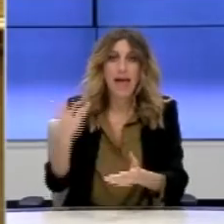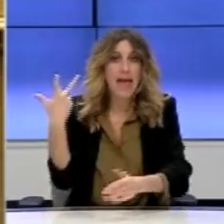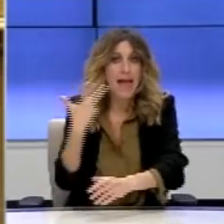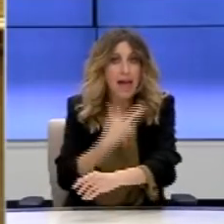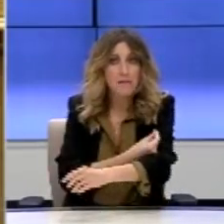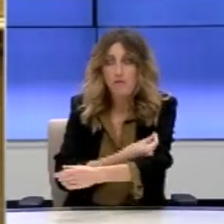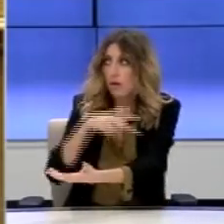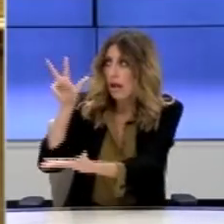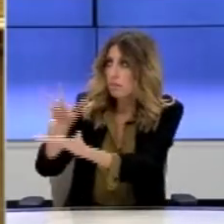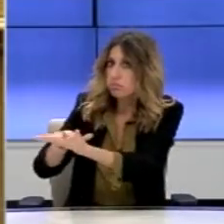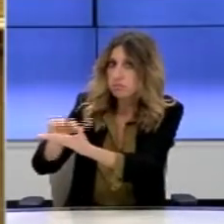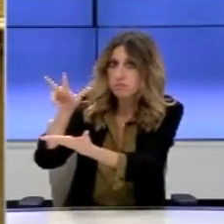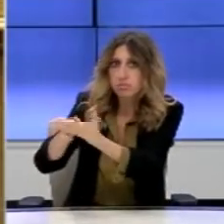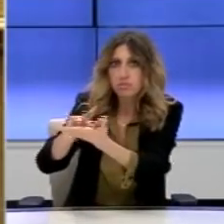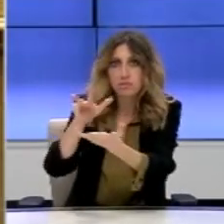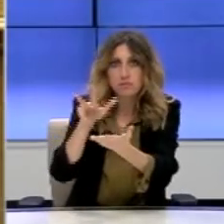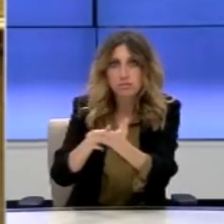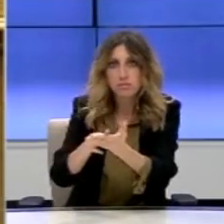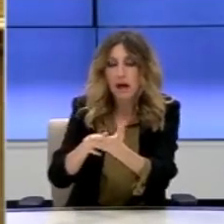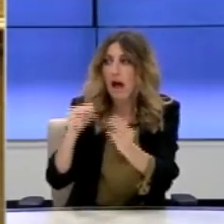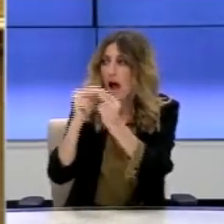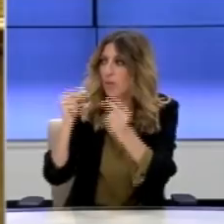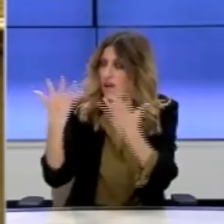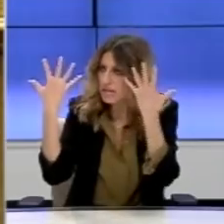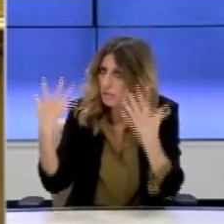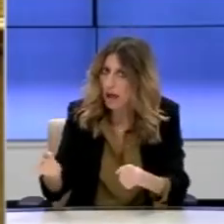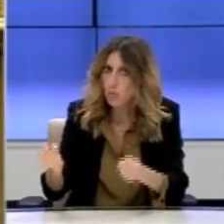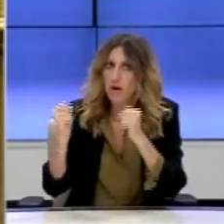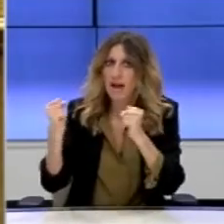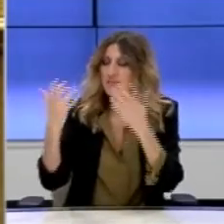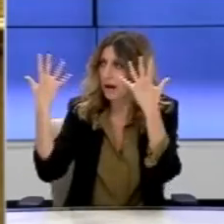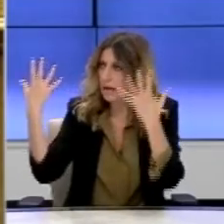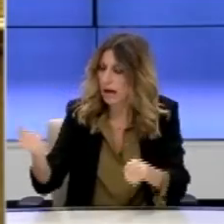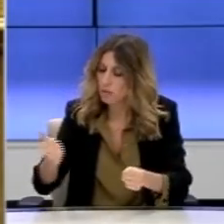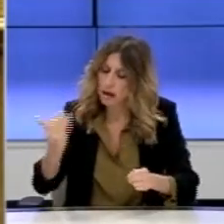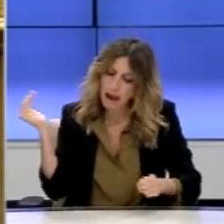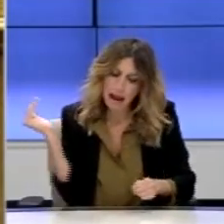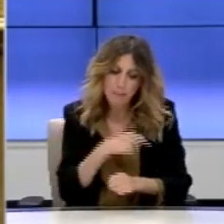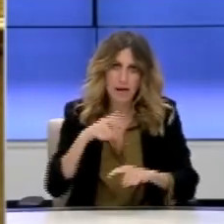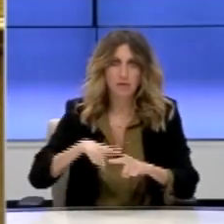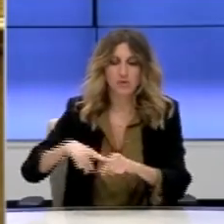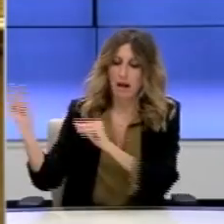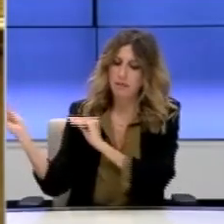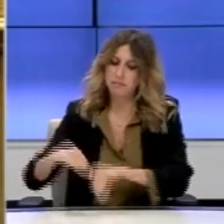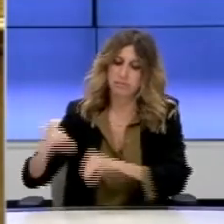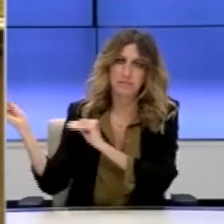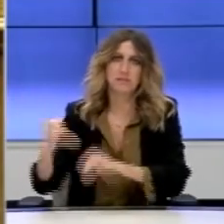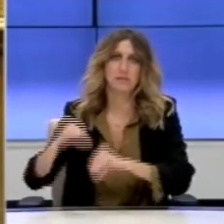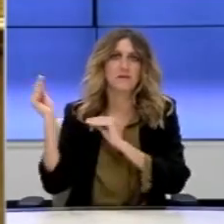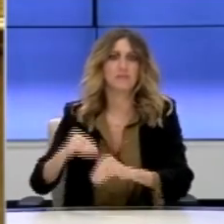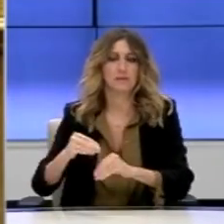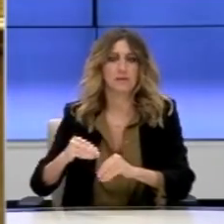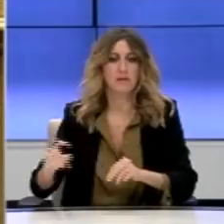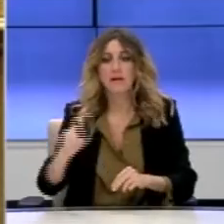ασφαλή, ως αποτελεσματικά, να αξιοποιηθούν για την προστασία της υγείας και της ζωής του λαού.